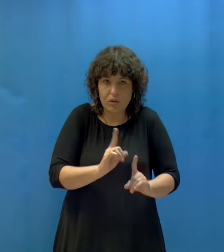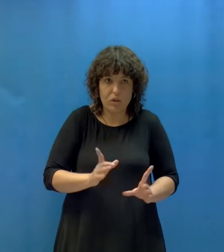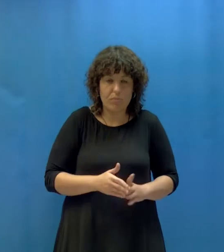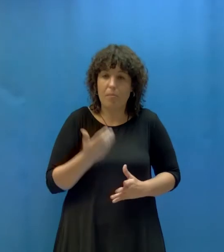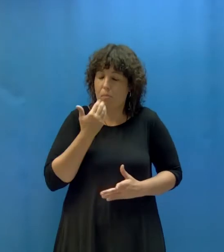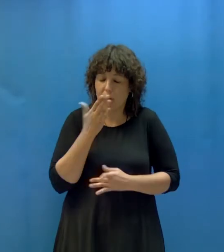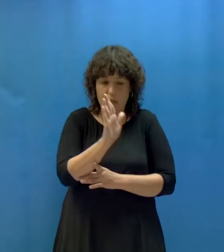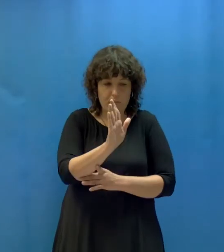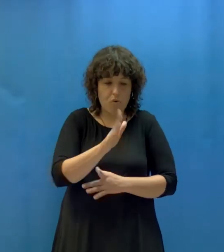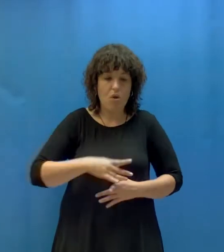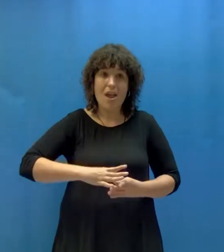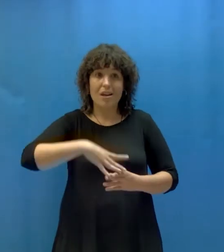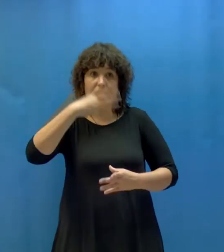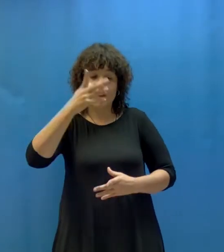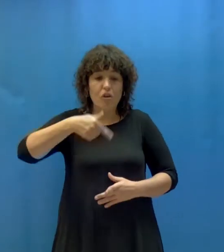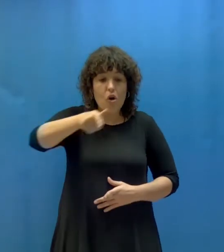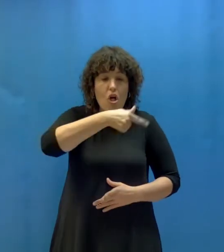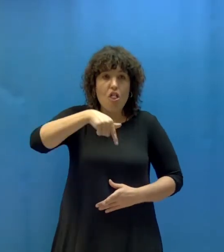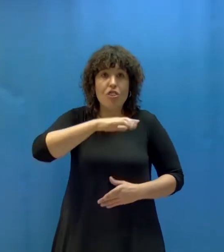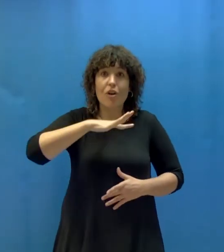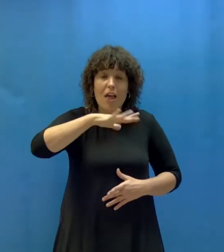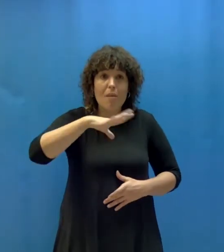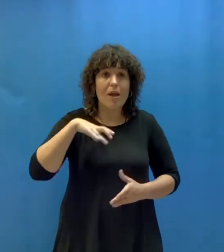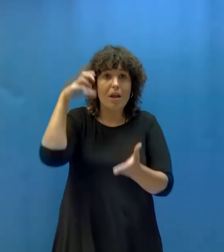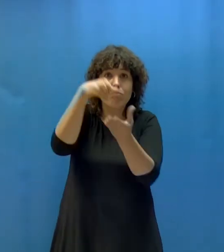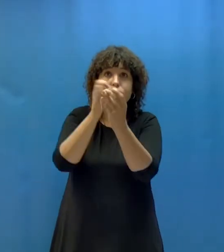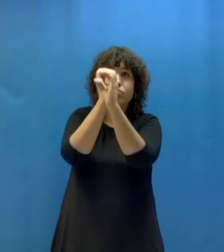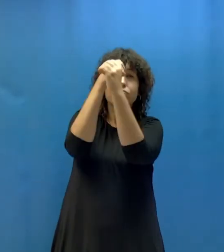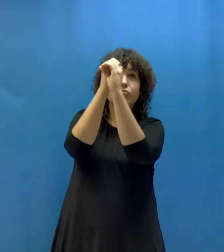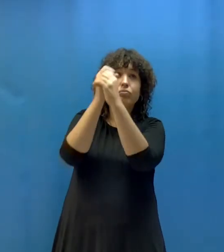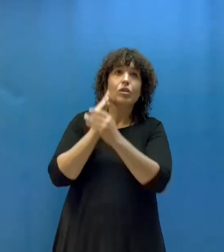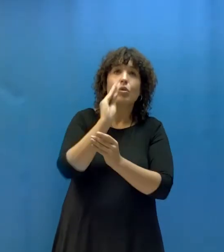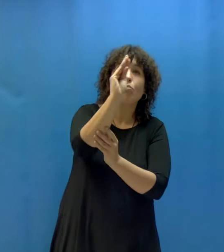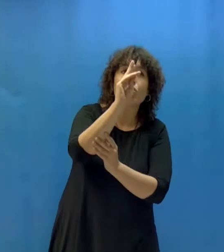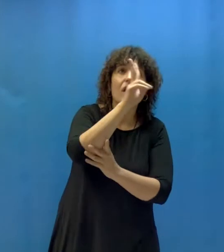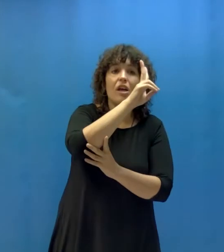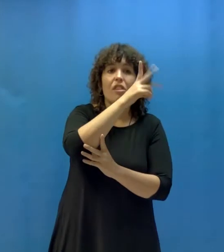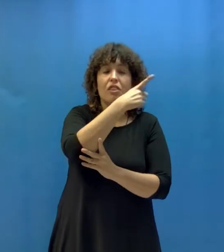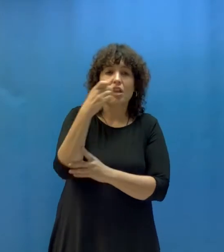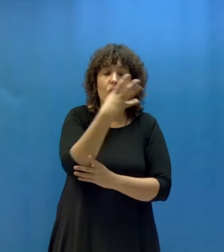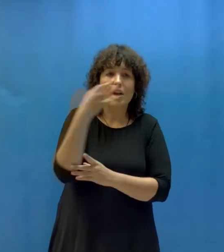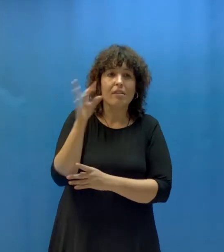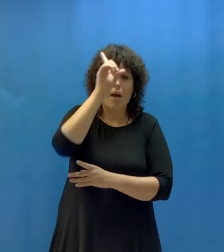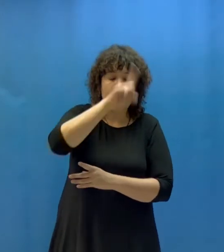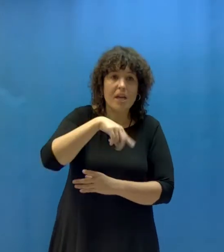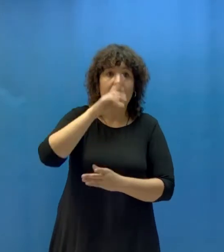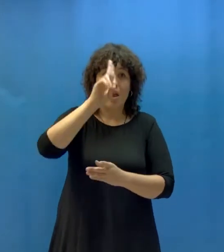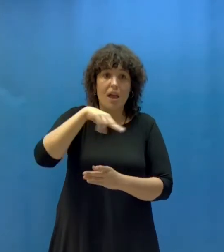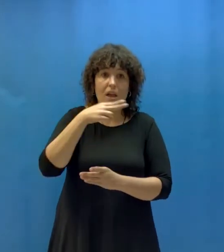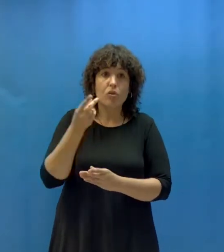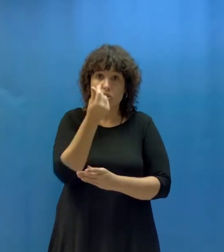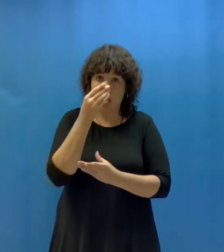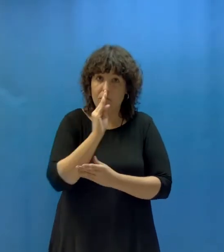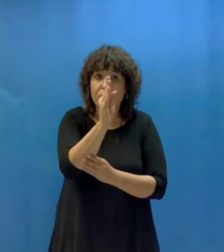exemple, l'edifici del Planetari, en el que s'ha destinat una inversió de 140.000 euros, continua sense ser accessible, llevant